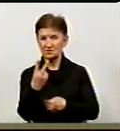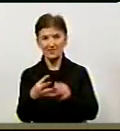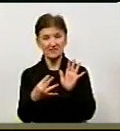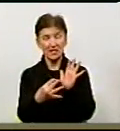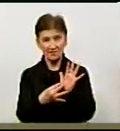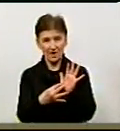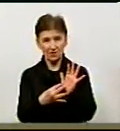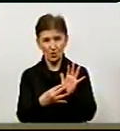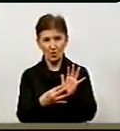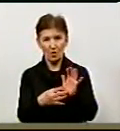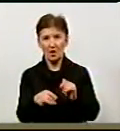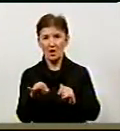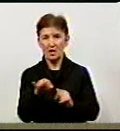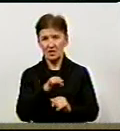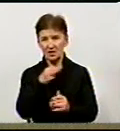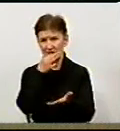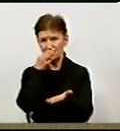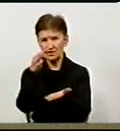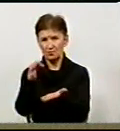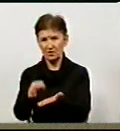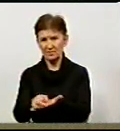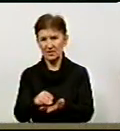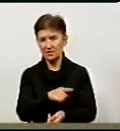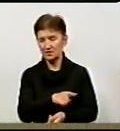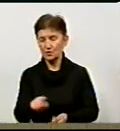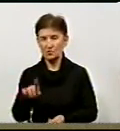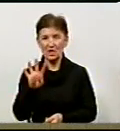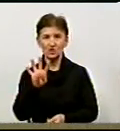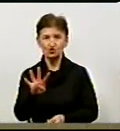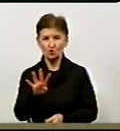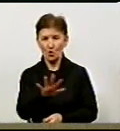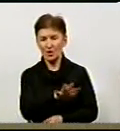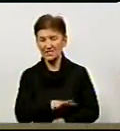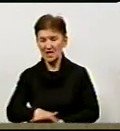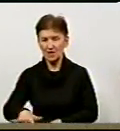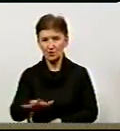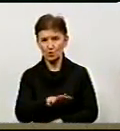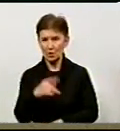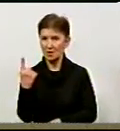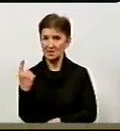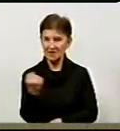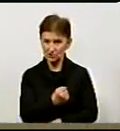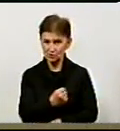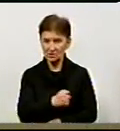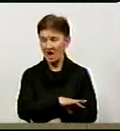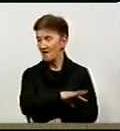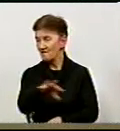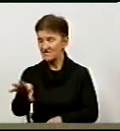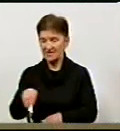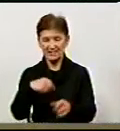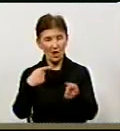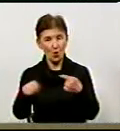грудня, відповідно триватимуть на 4 територіях протягом тижня, вся решта кількість